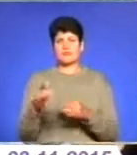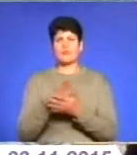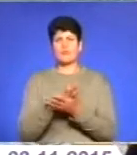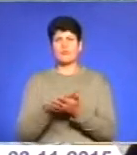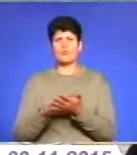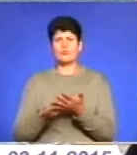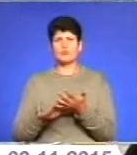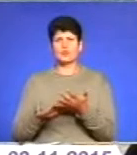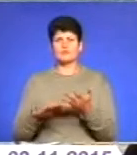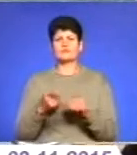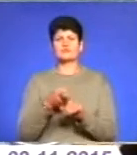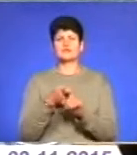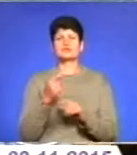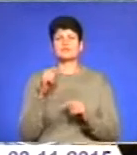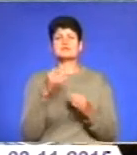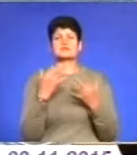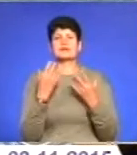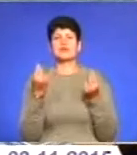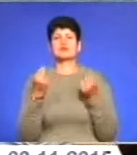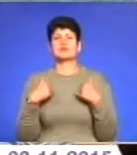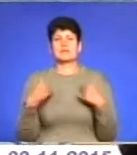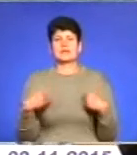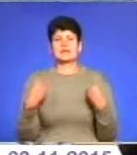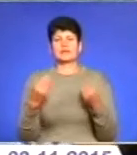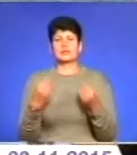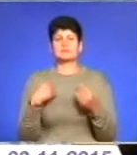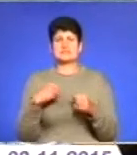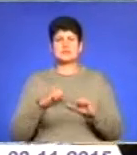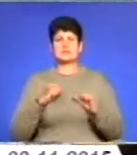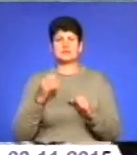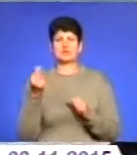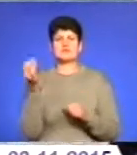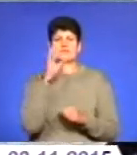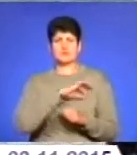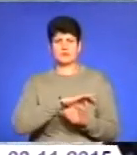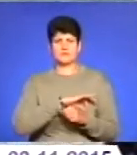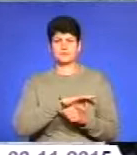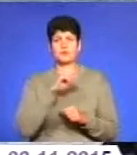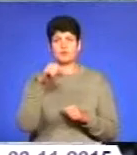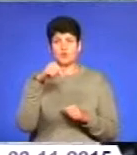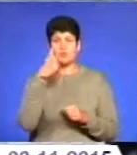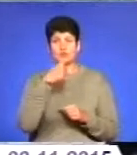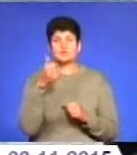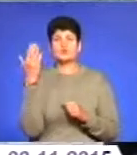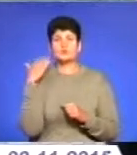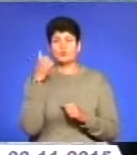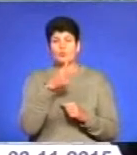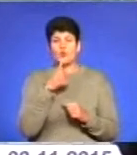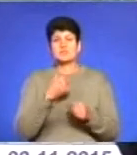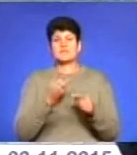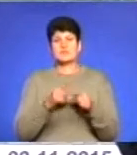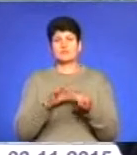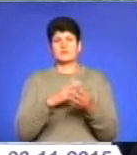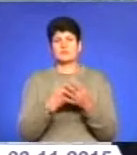Продовжуємо в залежності від того, скільки нам грошей дають, так ми стараємося ті гроші використати. Цього року, якщо минулого року це було десь до